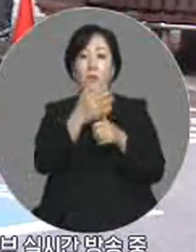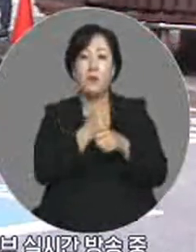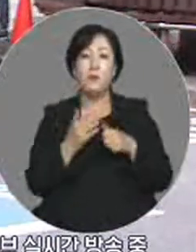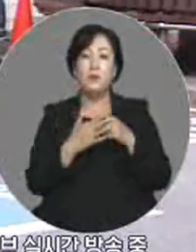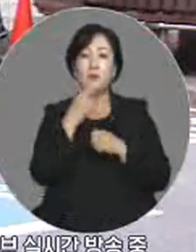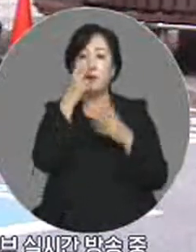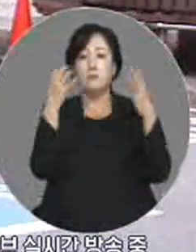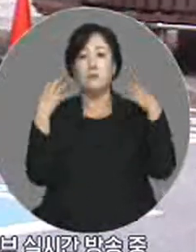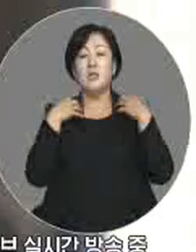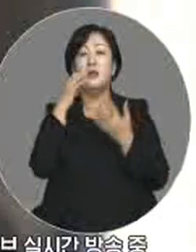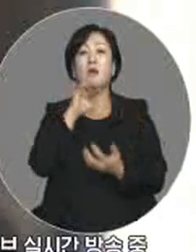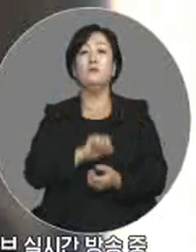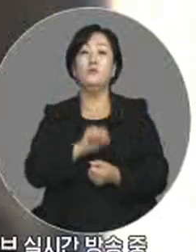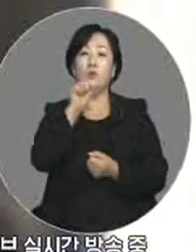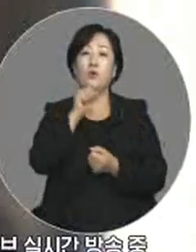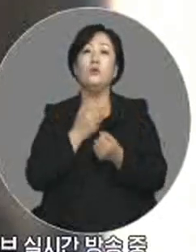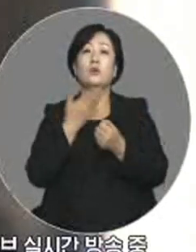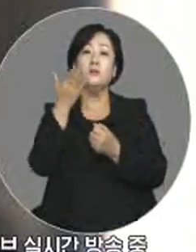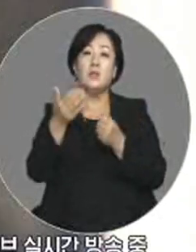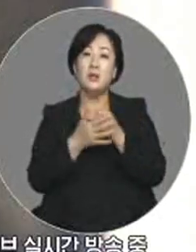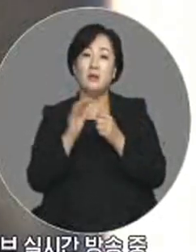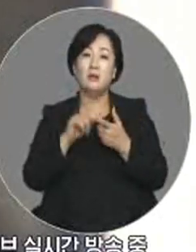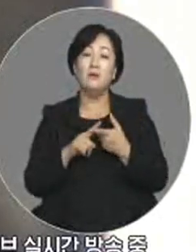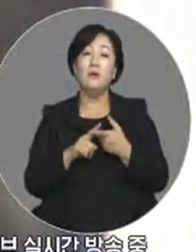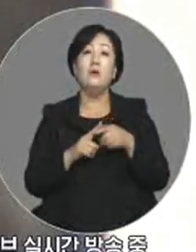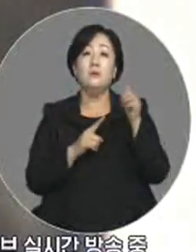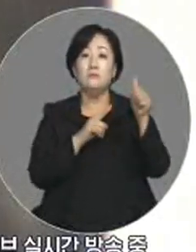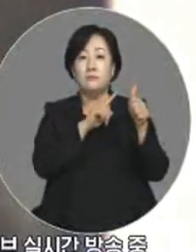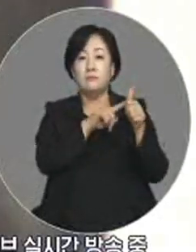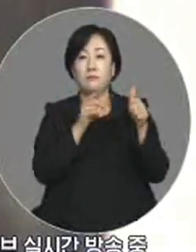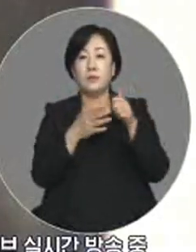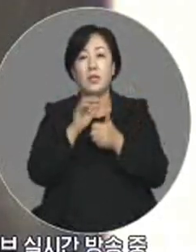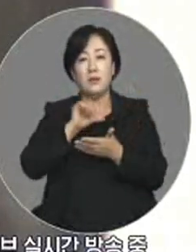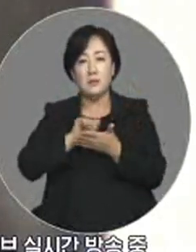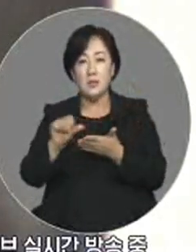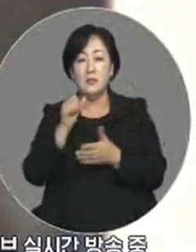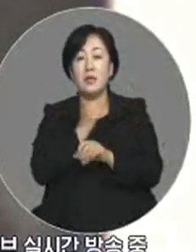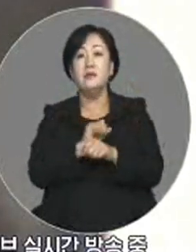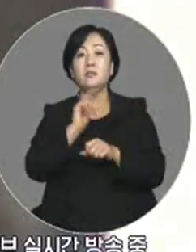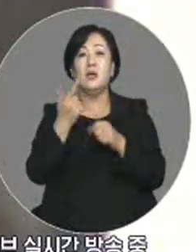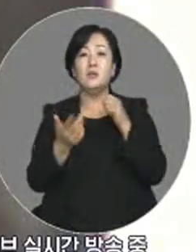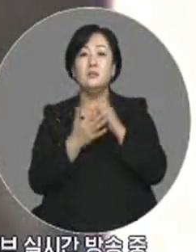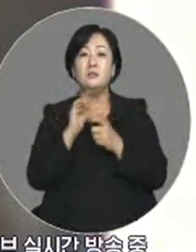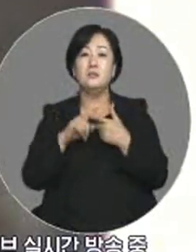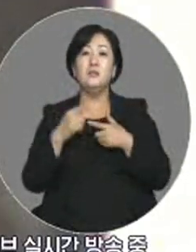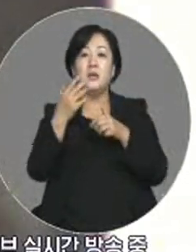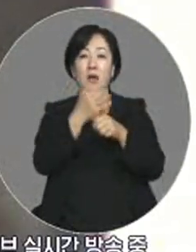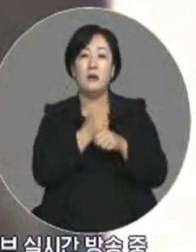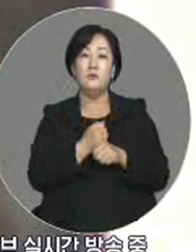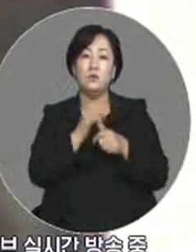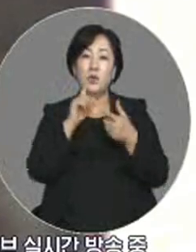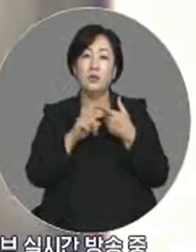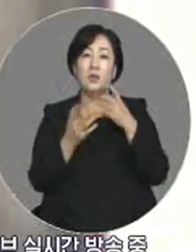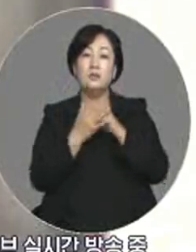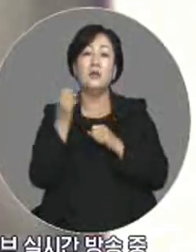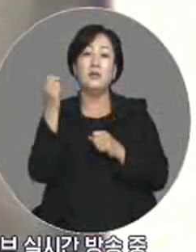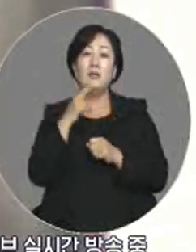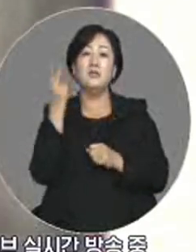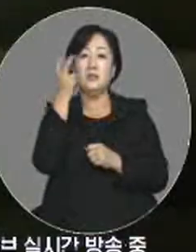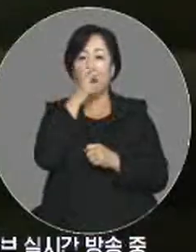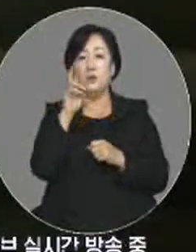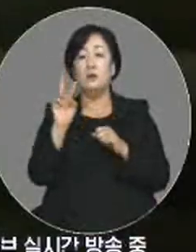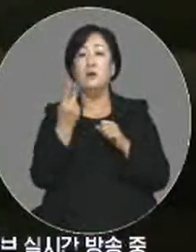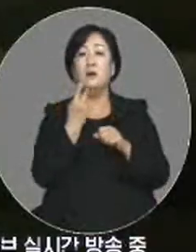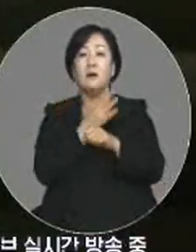구속 송치했습니다. 다만 경찰은 A씨가 삭제한 영상이 있는지 확인하기 위해 압수물에 대한 디지털 포렌식을